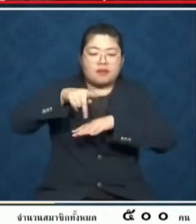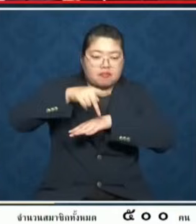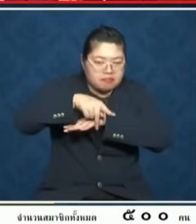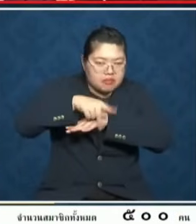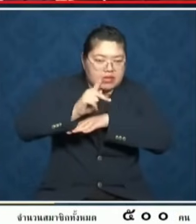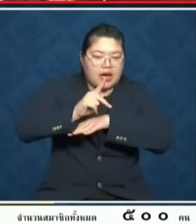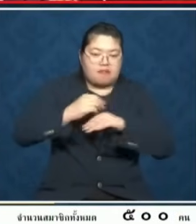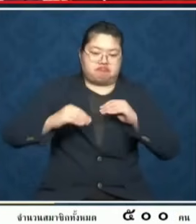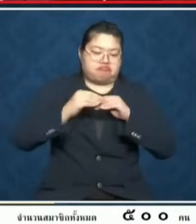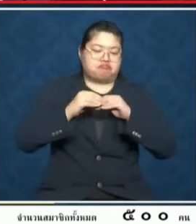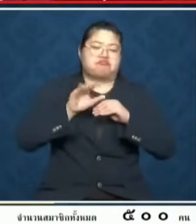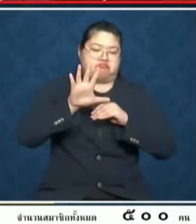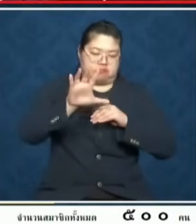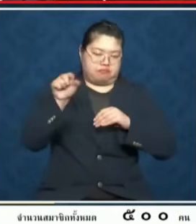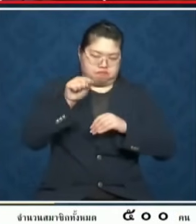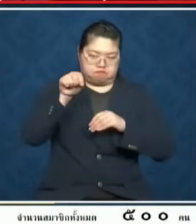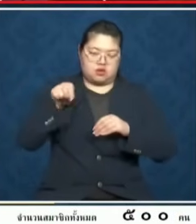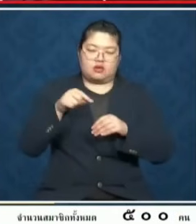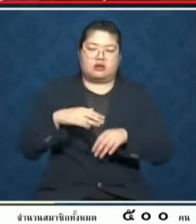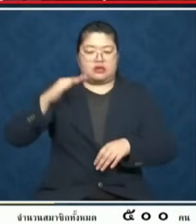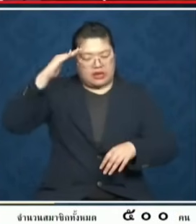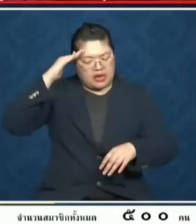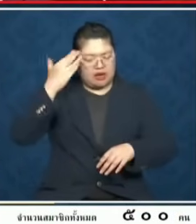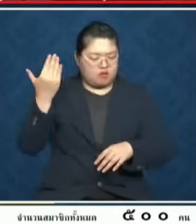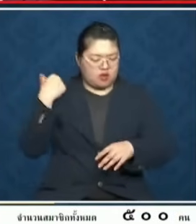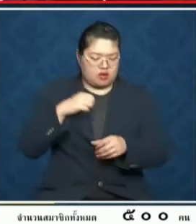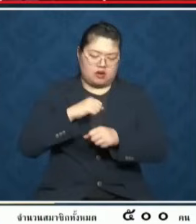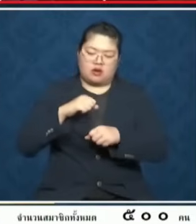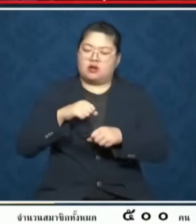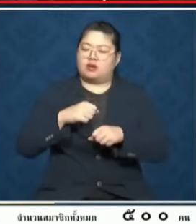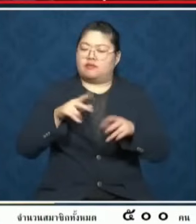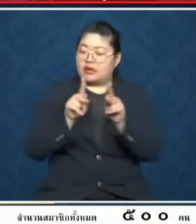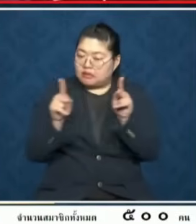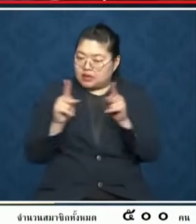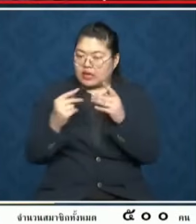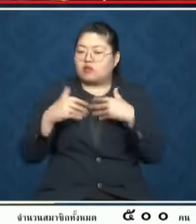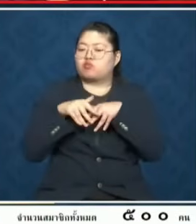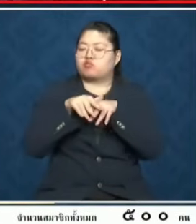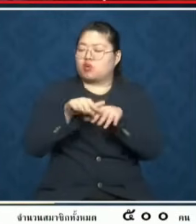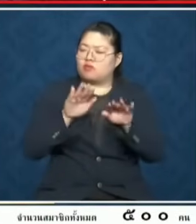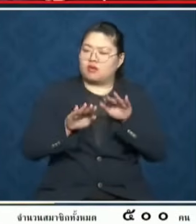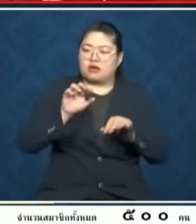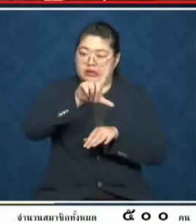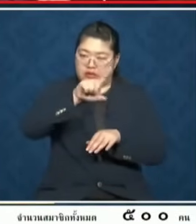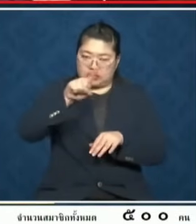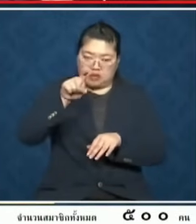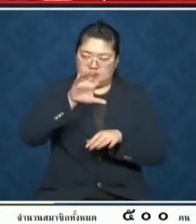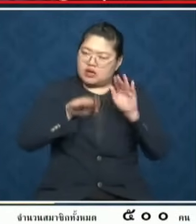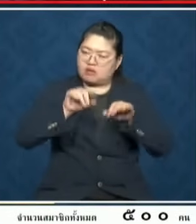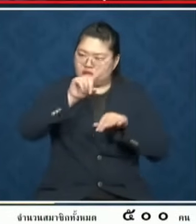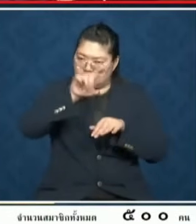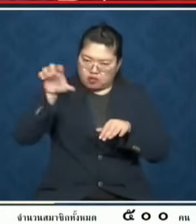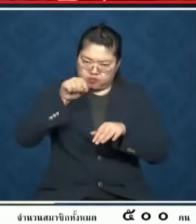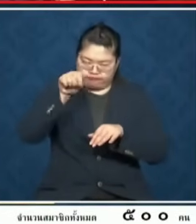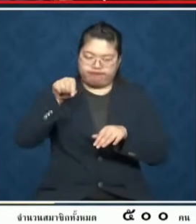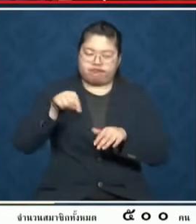เพิ่มขึ้น 5เท่าและมีจำนวนทหารและอดีตทหารเข้าไปนั่งเป็นกรรมการในบอรดเกือบถึง 100%ดิฉันค้น